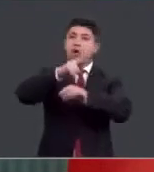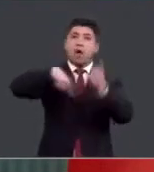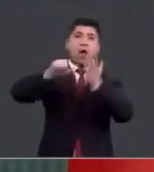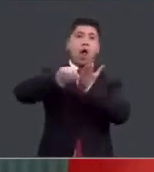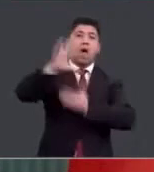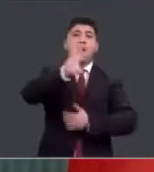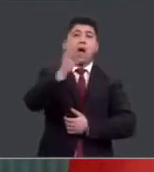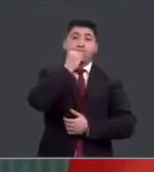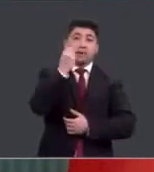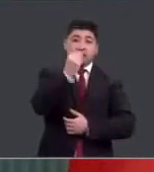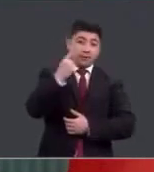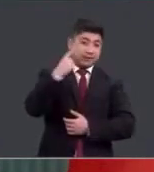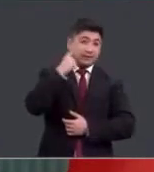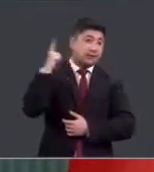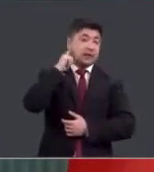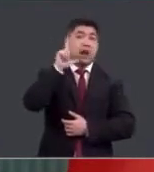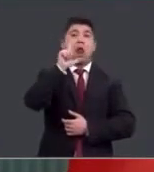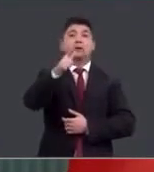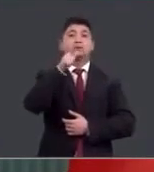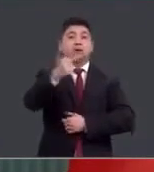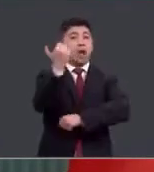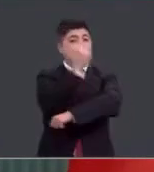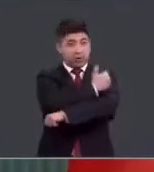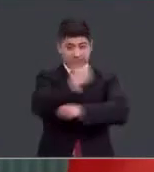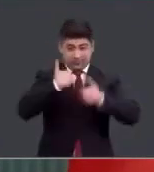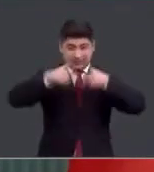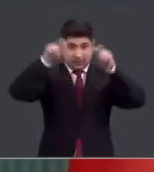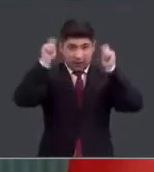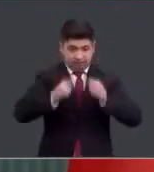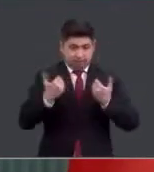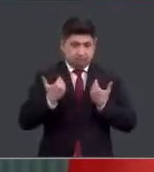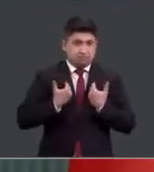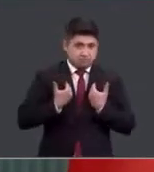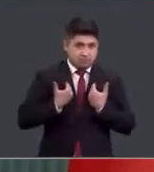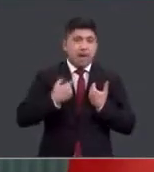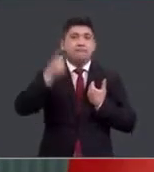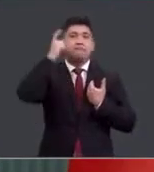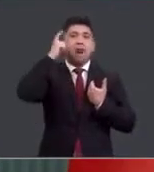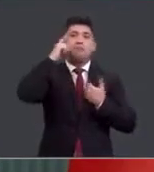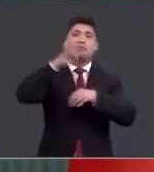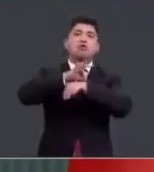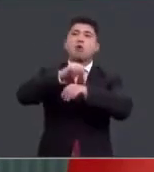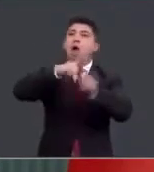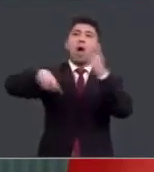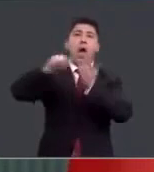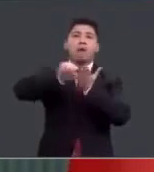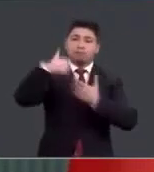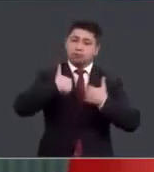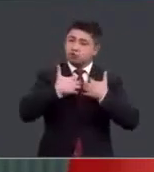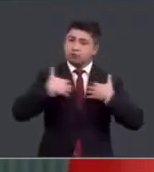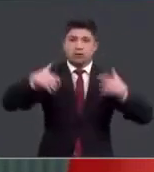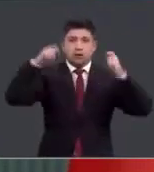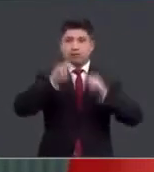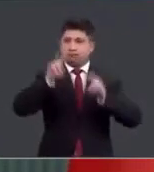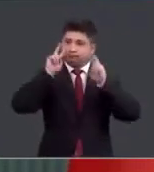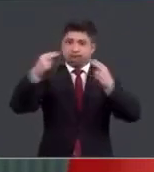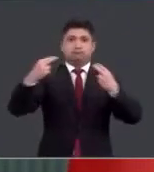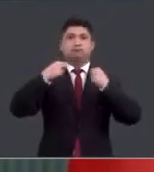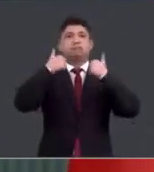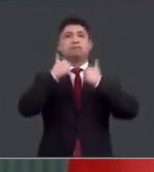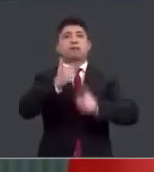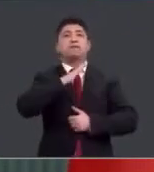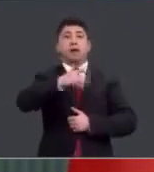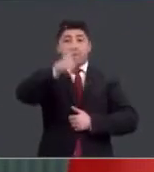kulak vermelerini istiyor Biz de aşımızı olarak bilim insanlarımızı olan güvenimizi gösterdik